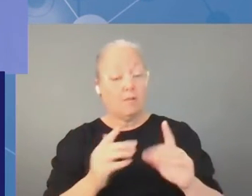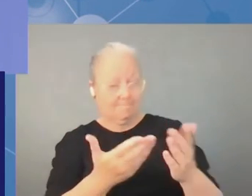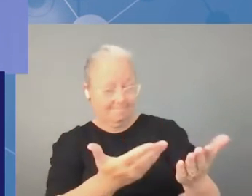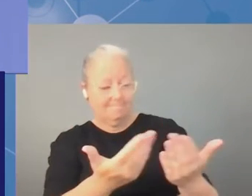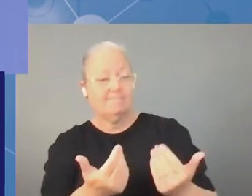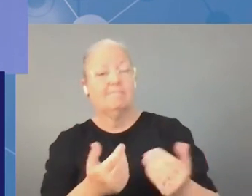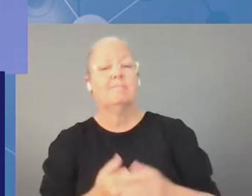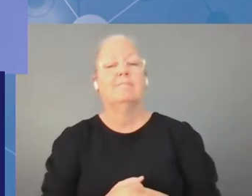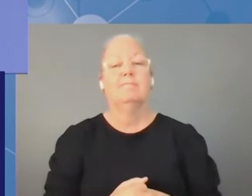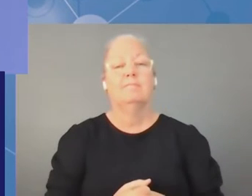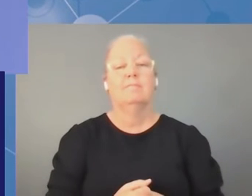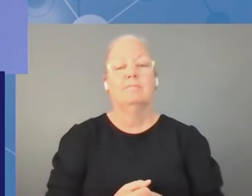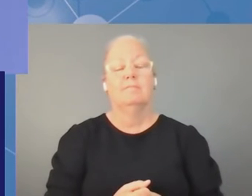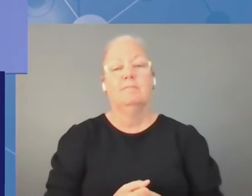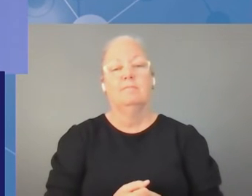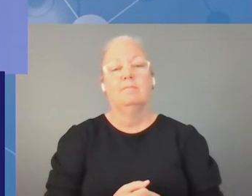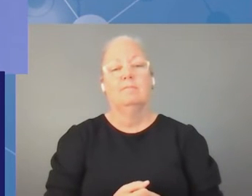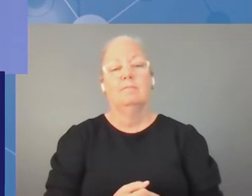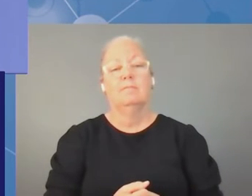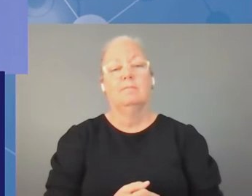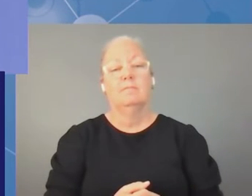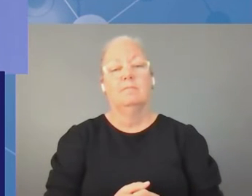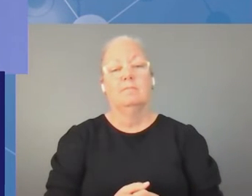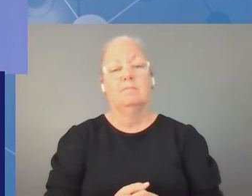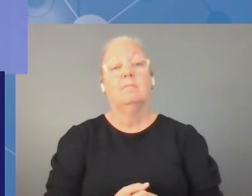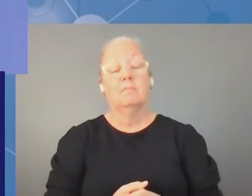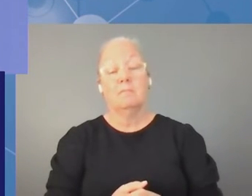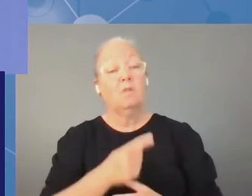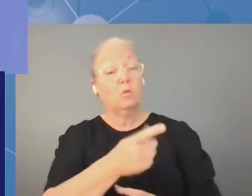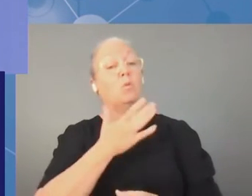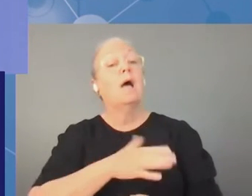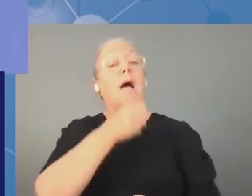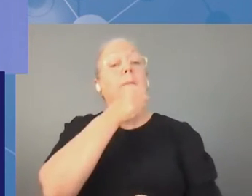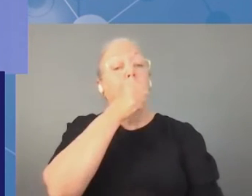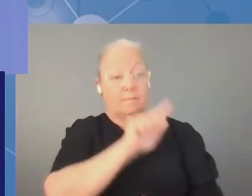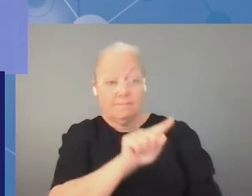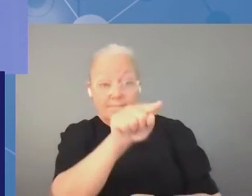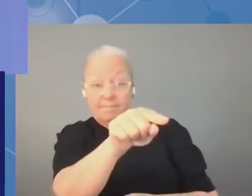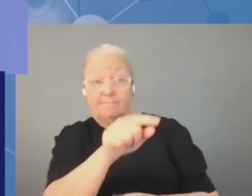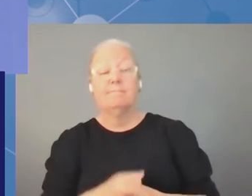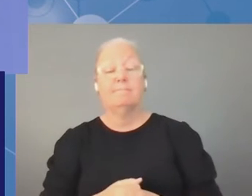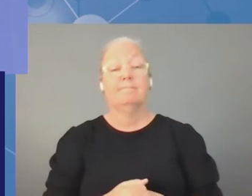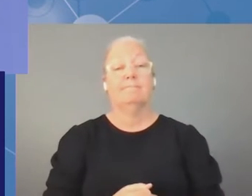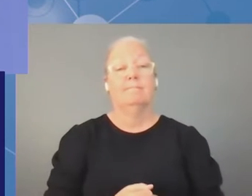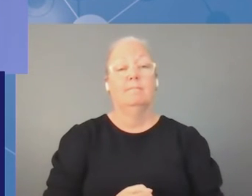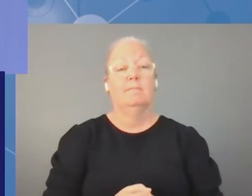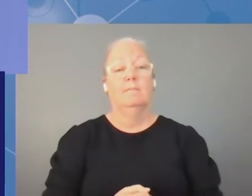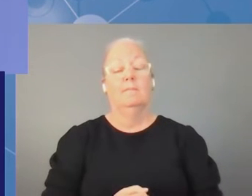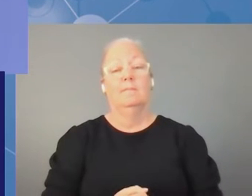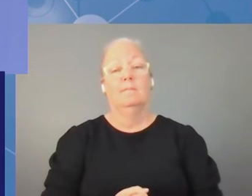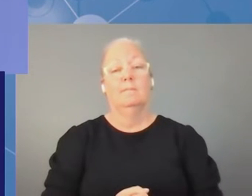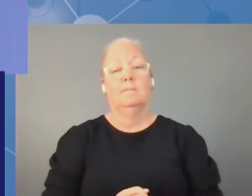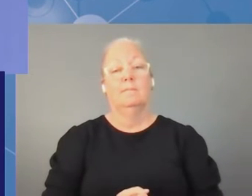зале. Кто-либо хочет выступить? Да, пожалуйста, подойдите к микрофону.